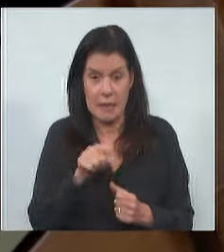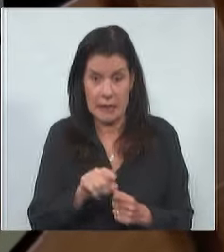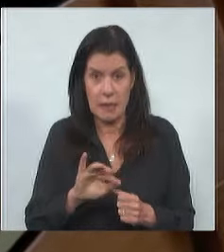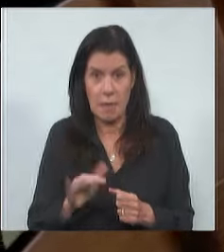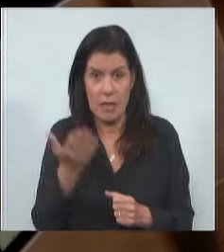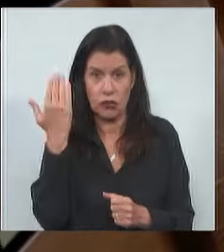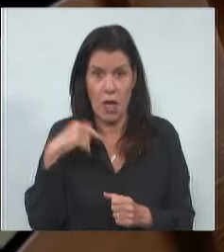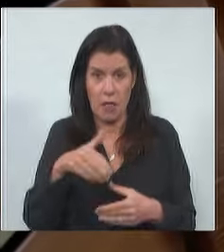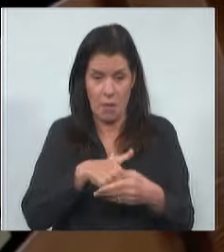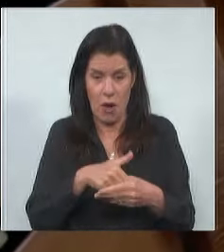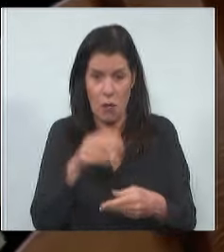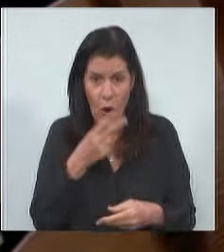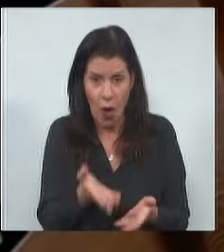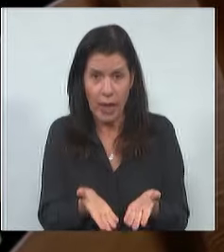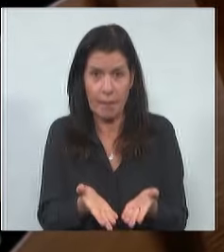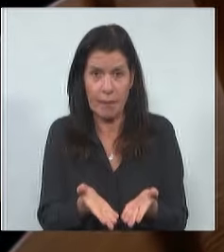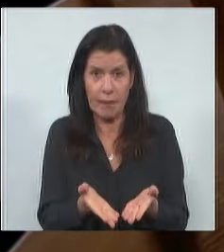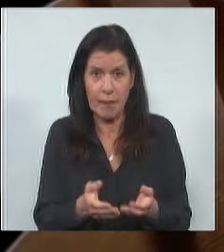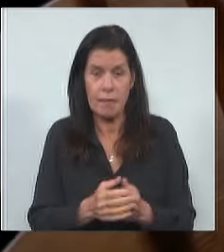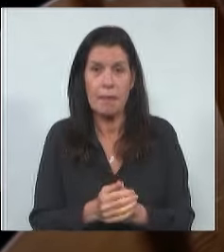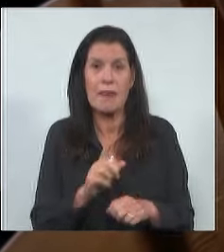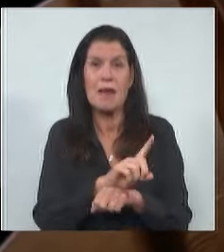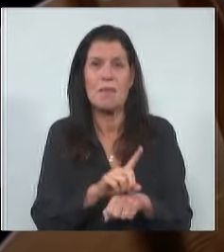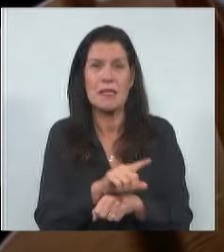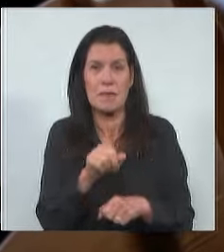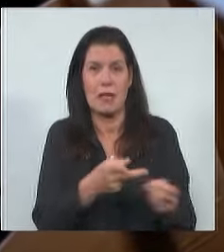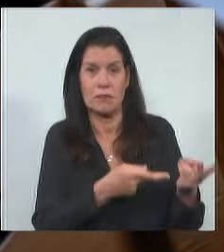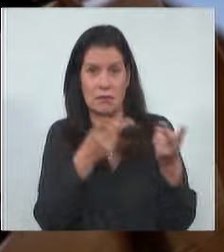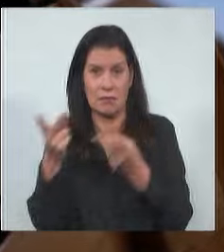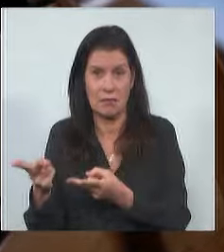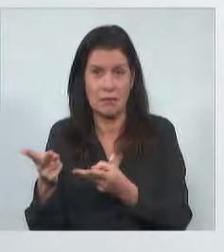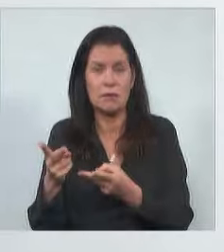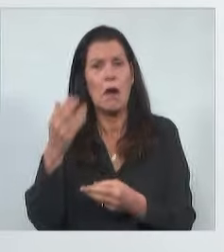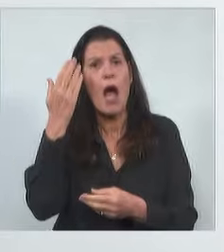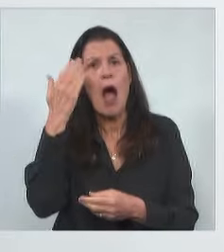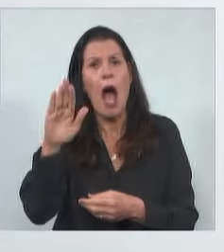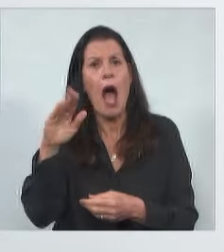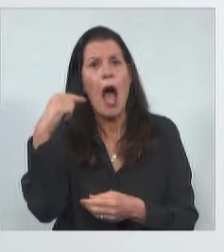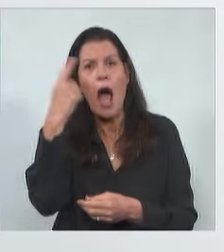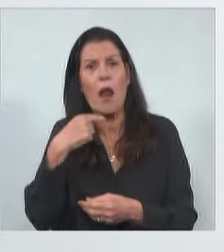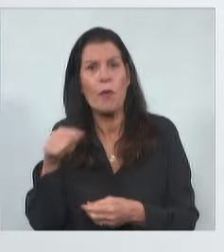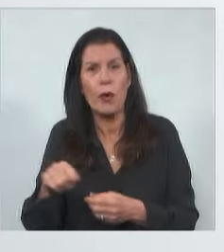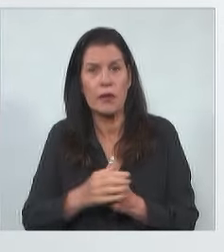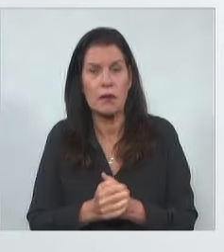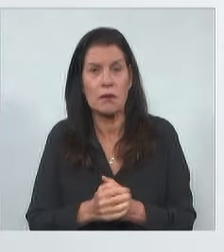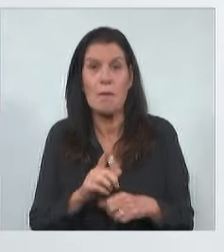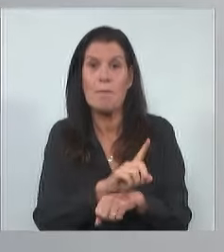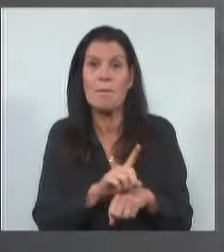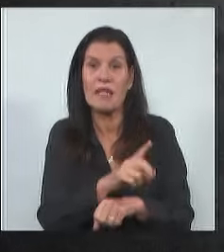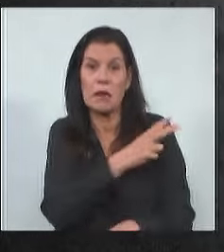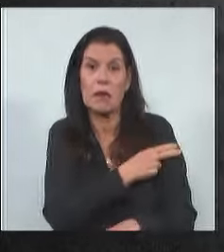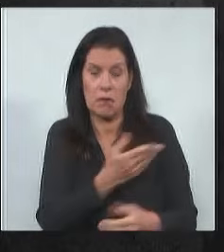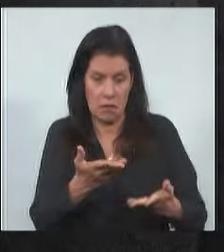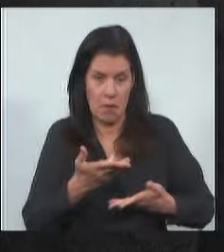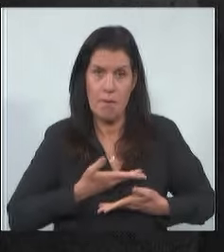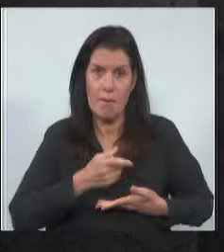לוחם, הנה רואים. בזמן שקסטלמן מפונה לשערי צדק כאלמוני, החפצים שלו מגיעים למשרדי ימ"ר ירושלים, שיוצרת קשר